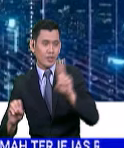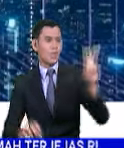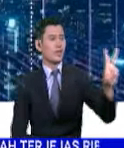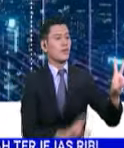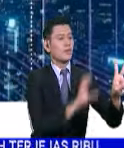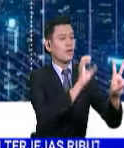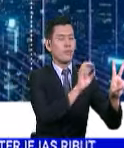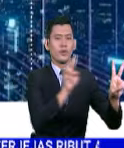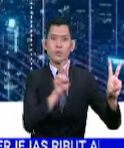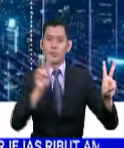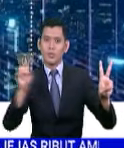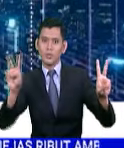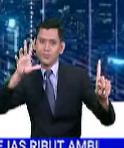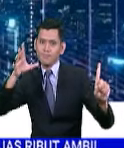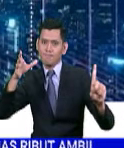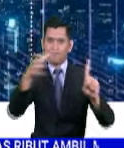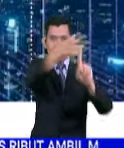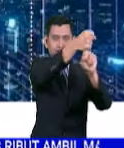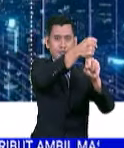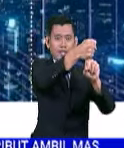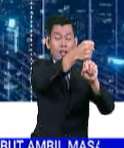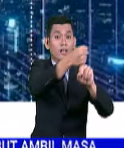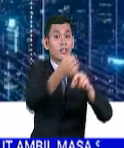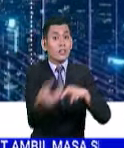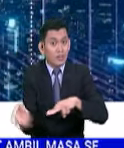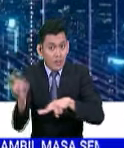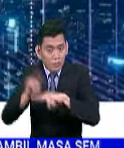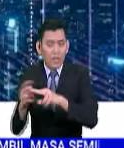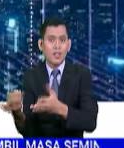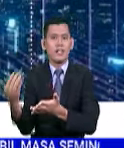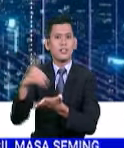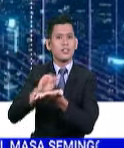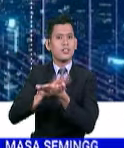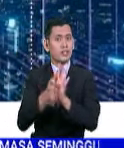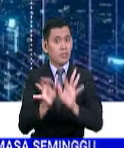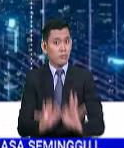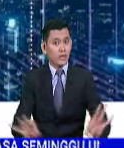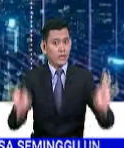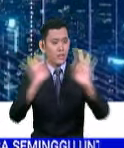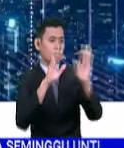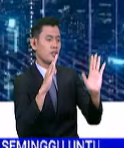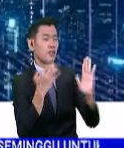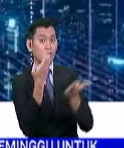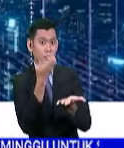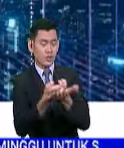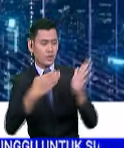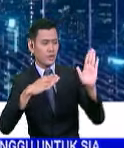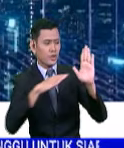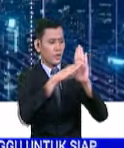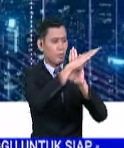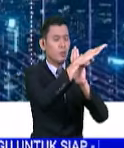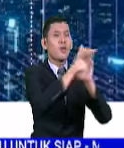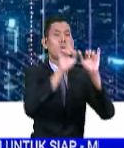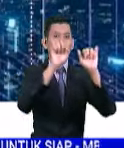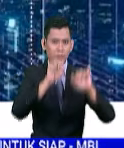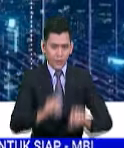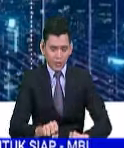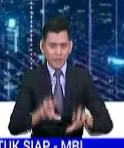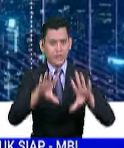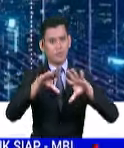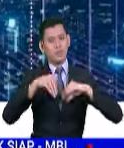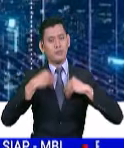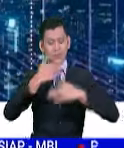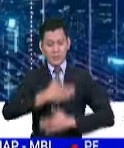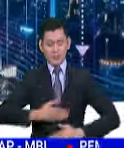2022 tercapai. Tambah beliau, apa yang menjadi keutamaan adalah pertumbuhan ekonomi dapat dinikmati semua lapisan